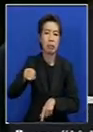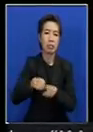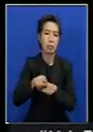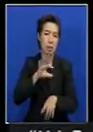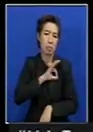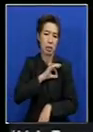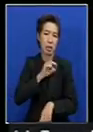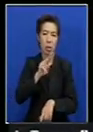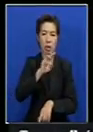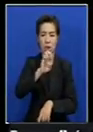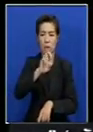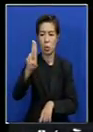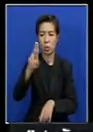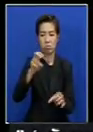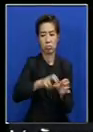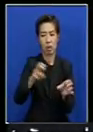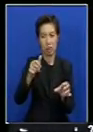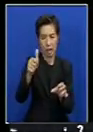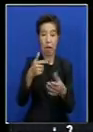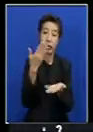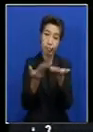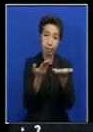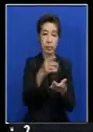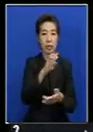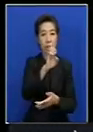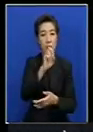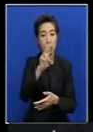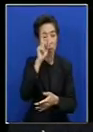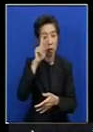เป็นสมาชิก EU ต่อไปแต่ก็ขึ้นอยู่กับการตัดสินใจของชาวอังกฤษเอง